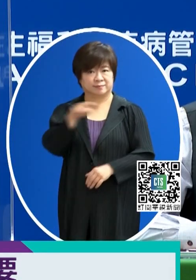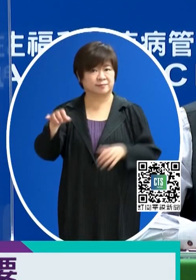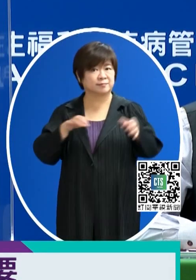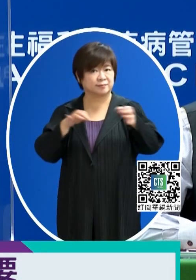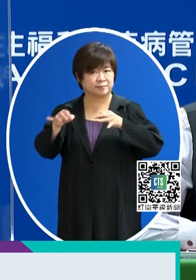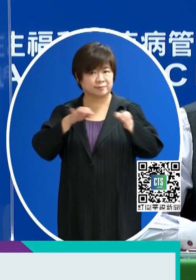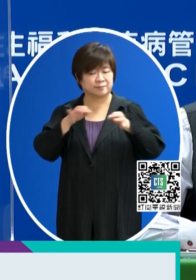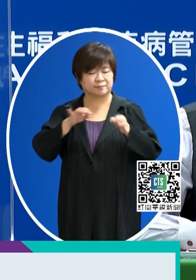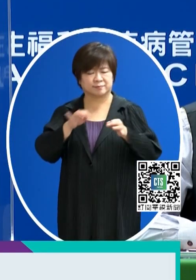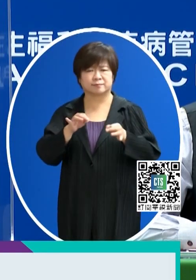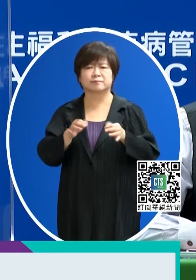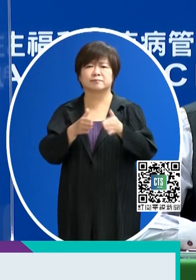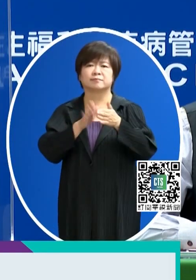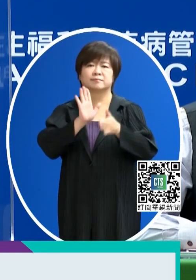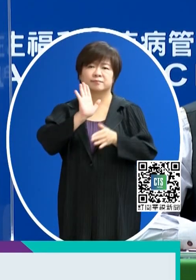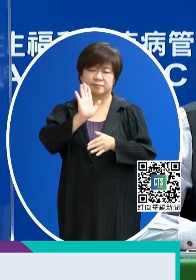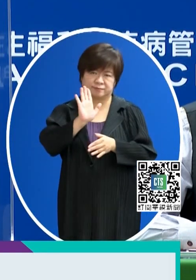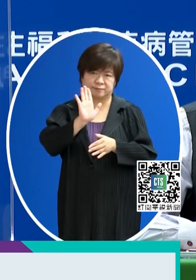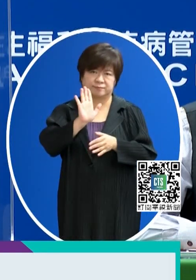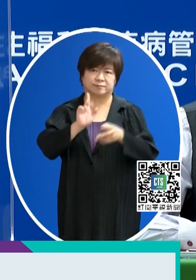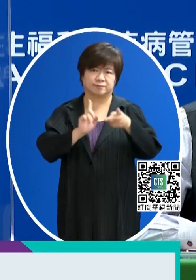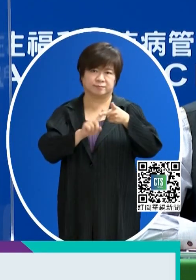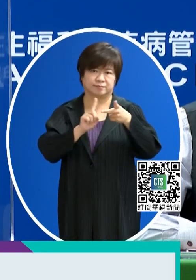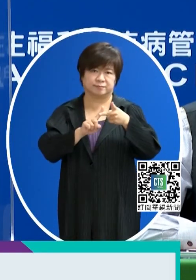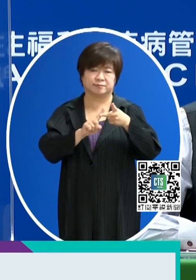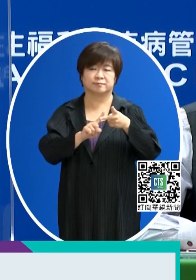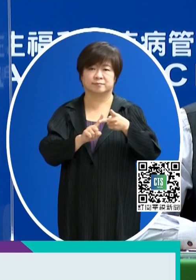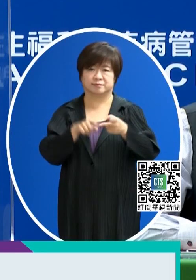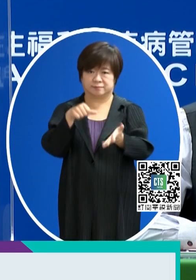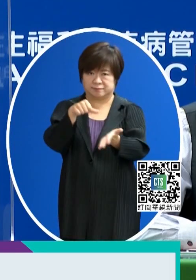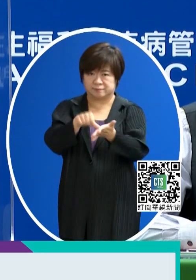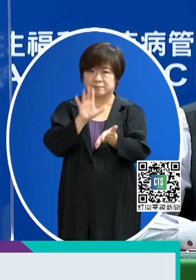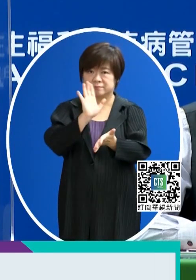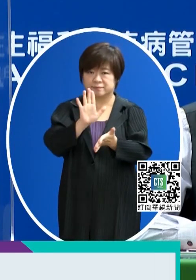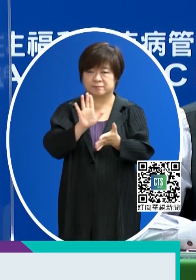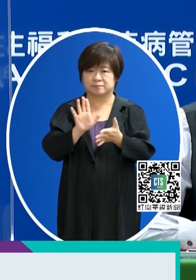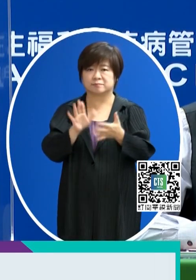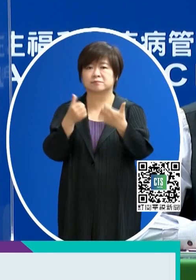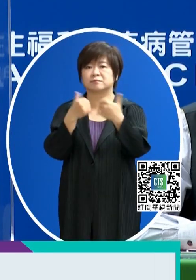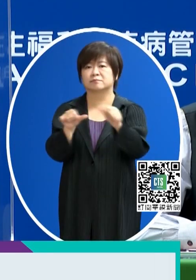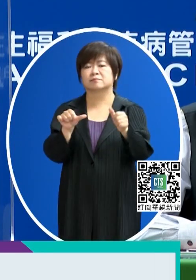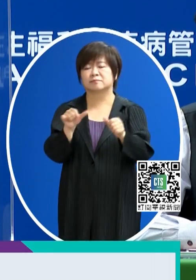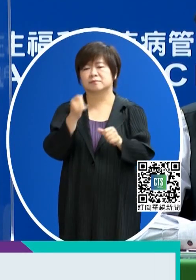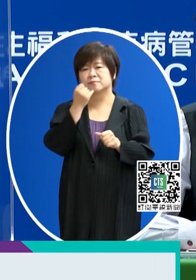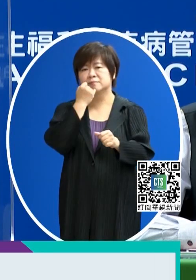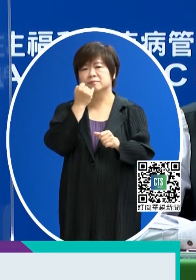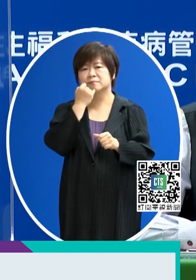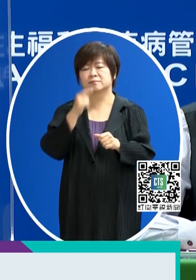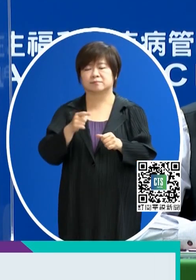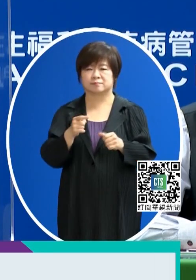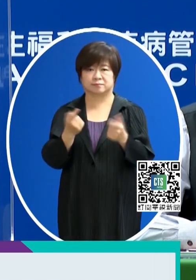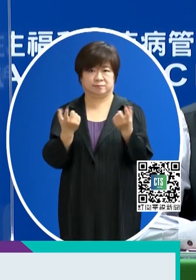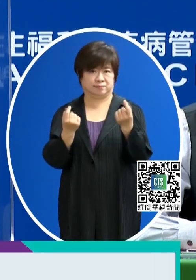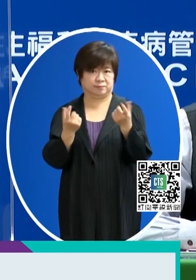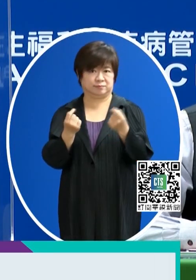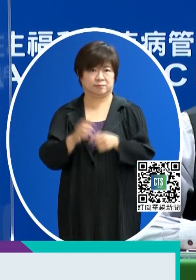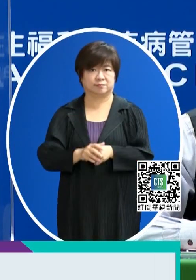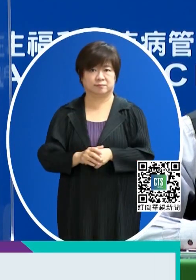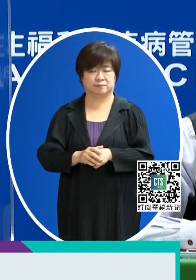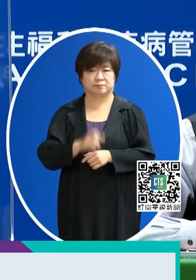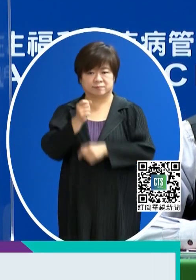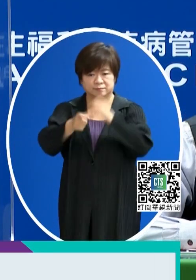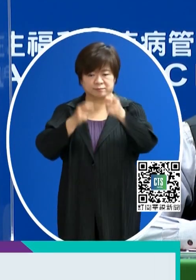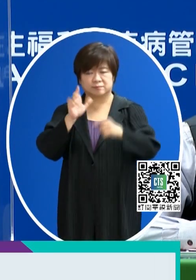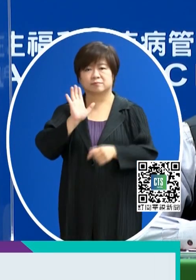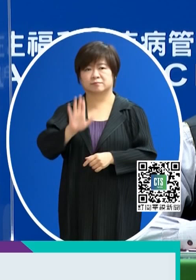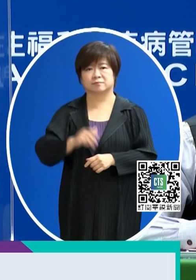要把它维持住，然后第二个实名制让大家有一个公平评价的一个机会来做购